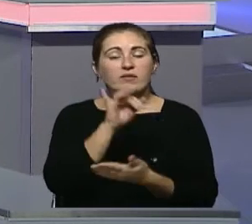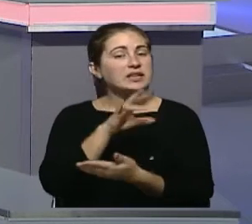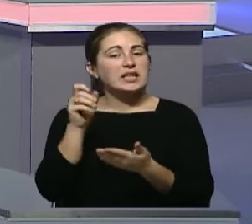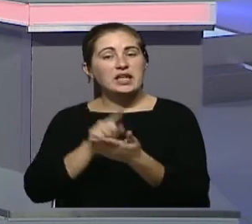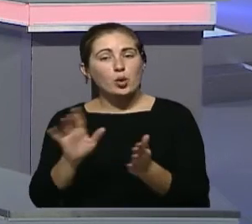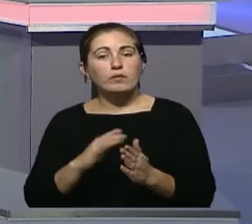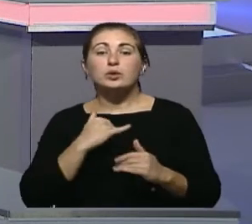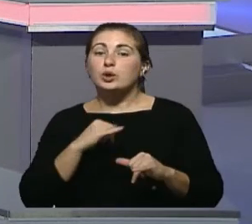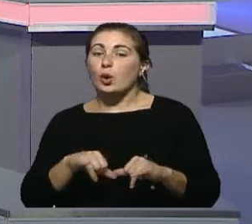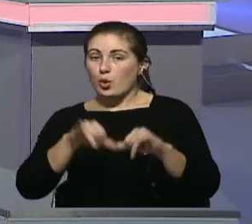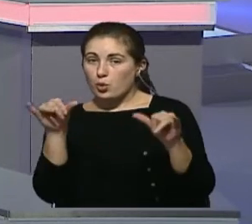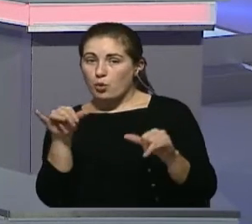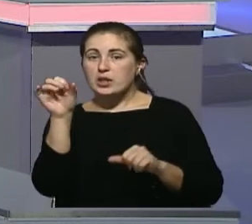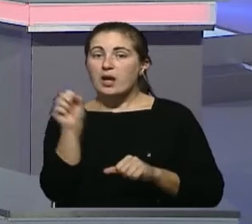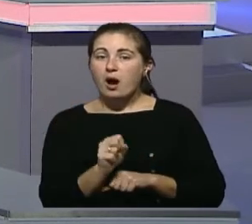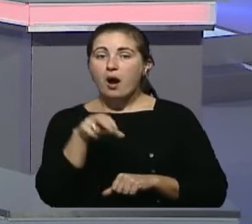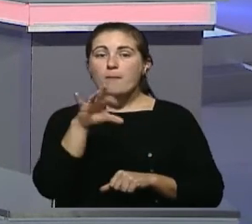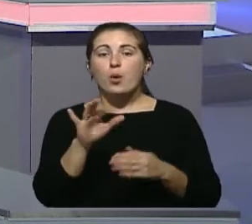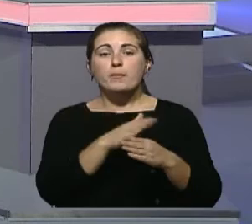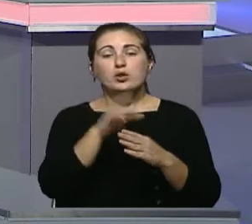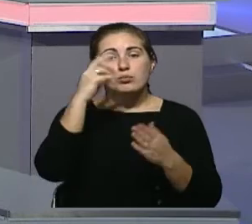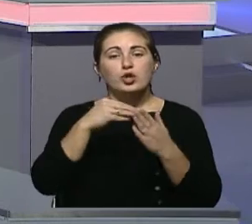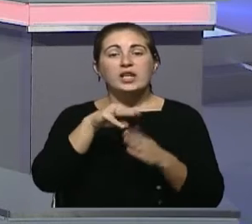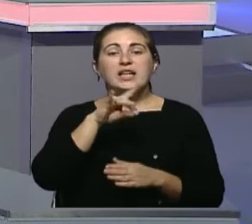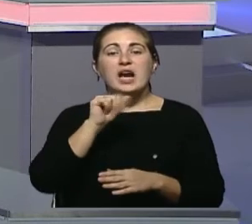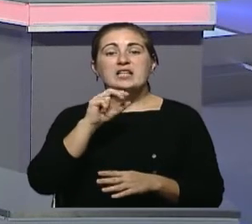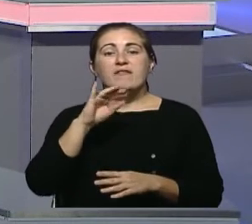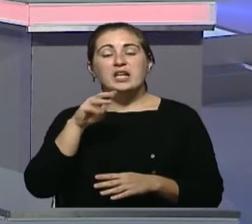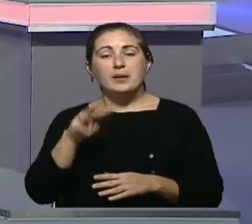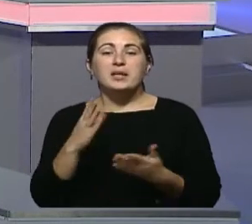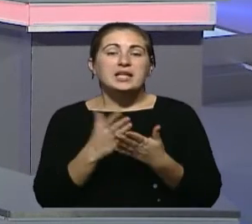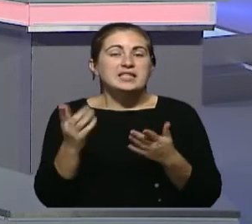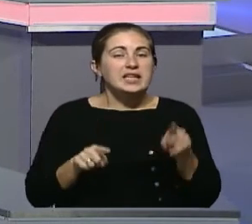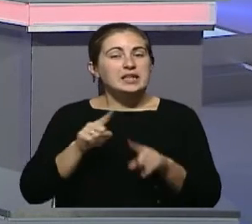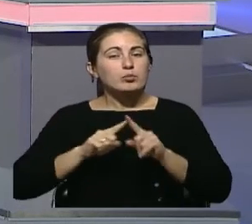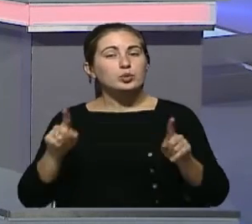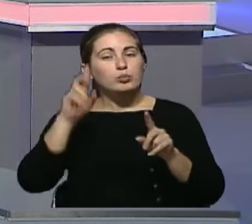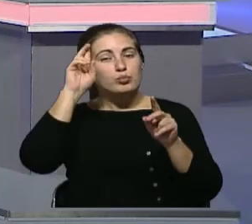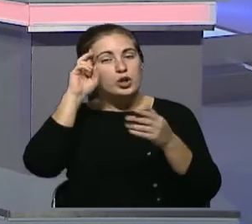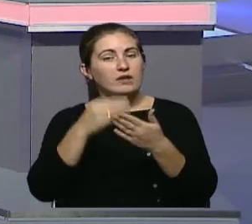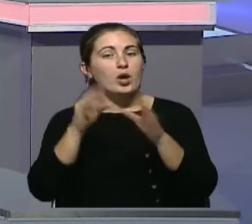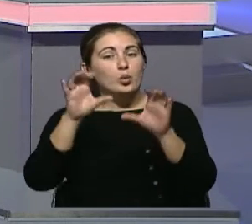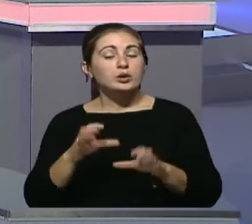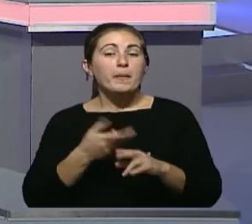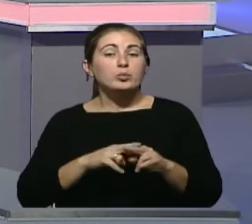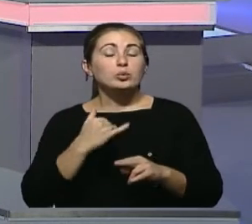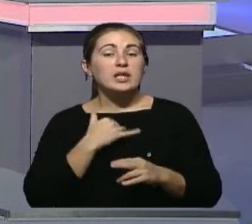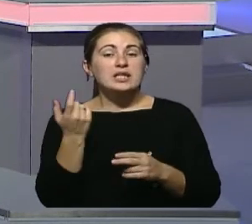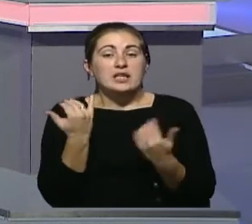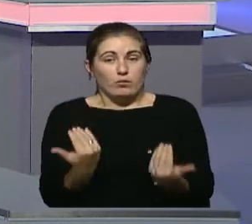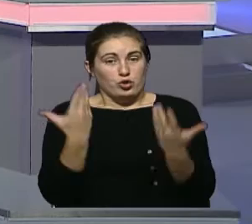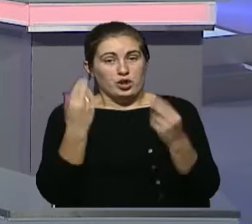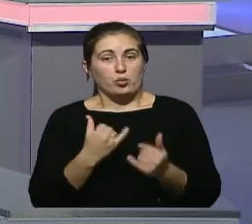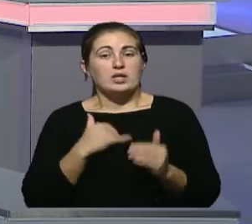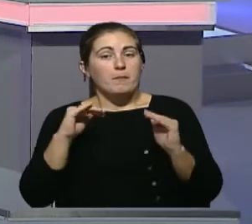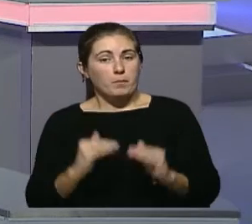нас рост. А по межбюджетным трансфертам есть некоторые особенности бюджетного кодекса, поэтому на сегодняшний день у нас их меньше.